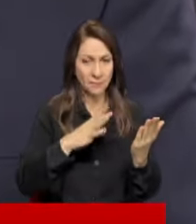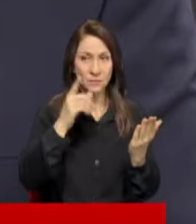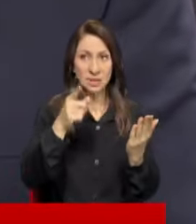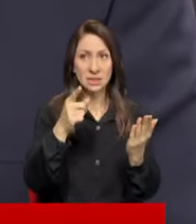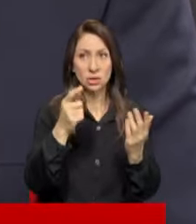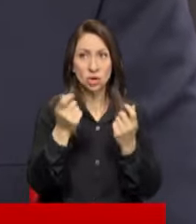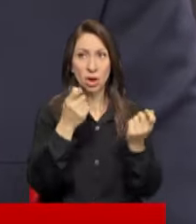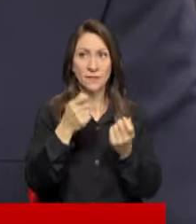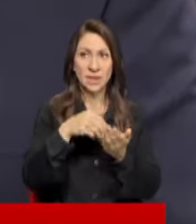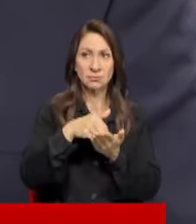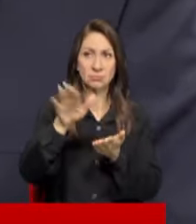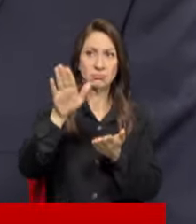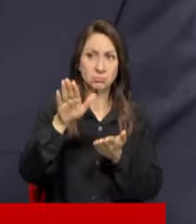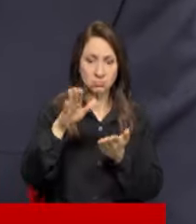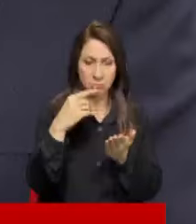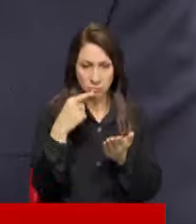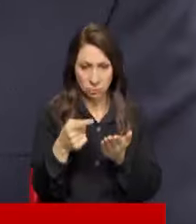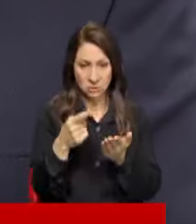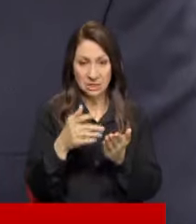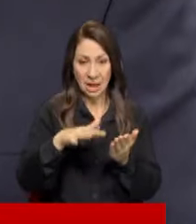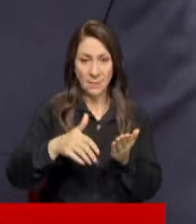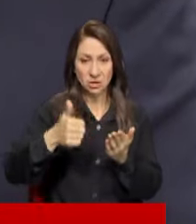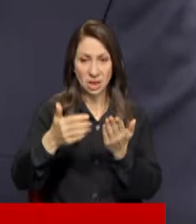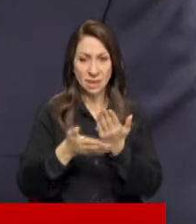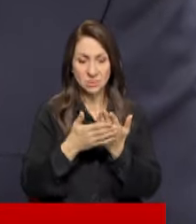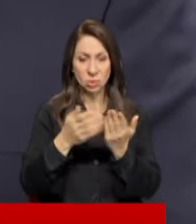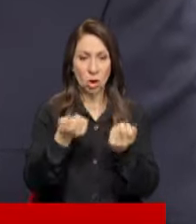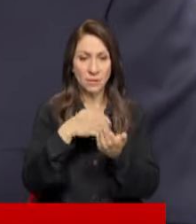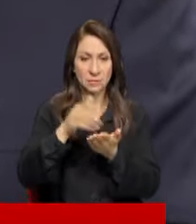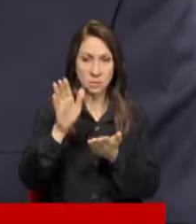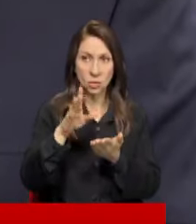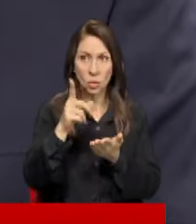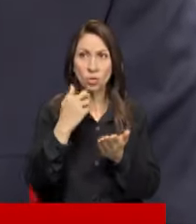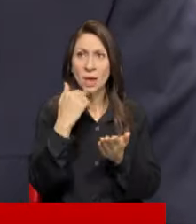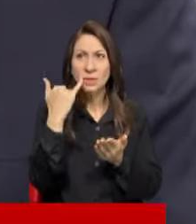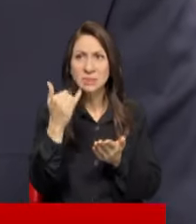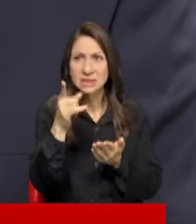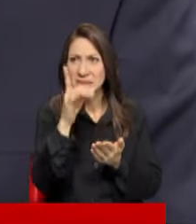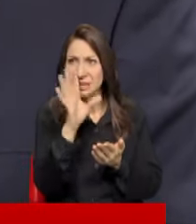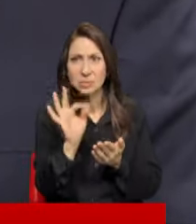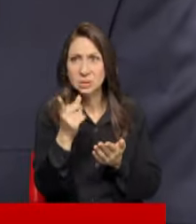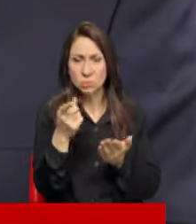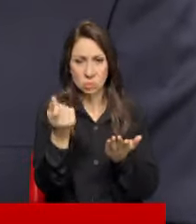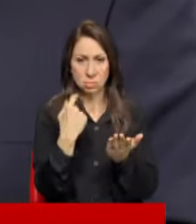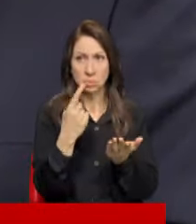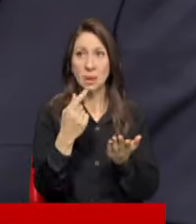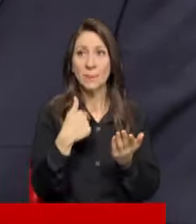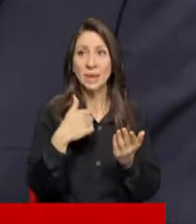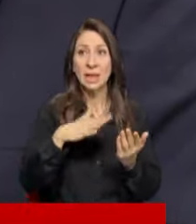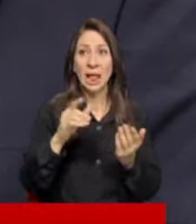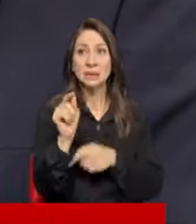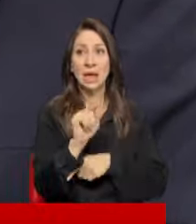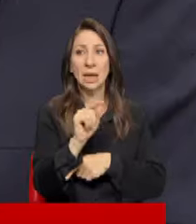sizi görevden el çektiriyorum. Yani genel başkan yardımcısı görevden el çektiriyorum diye. O numarayı aradım. Sizden dedim kimsin yani bunu attın bana. Ben dedi